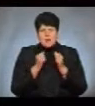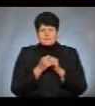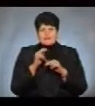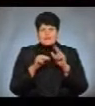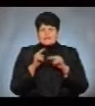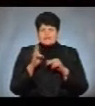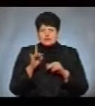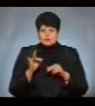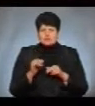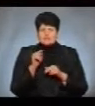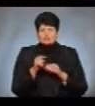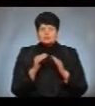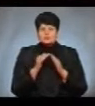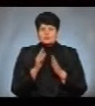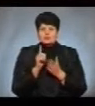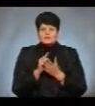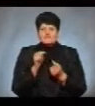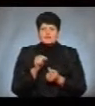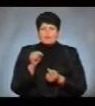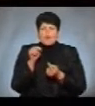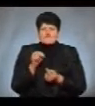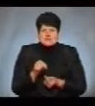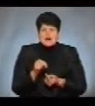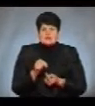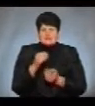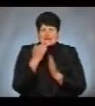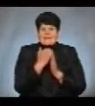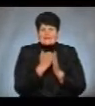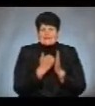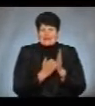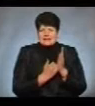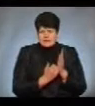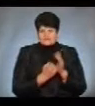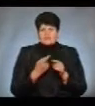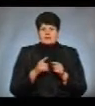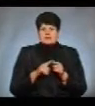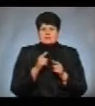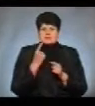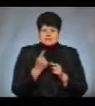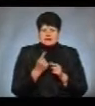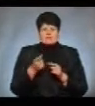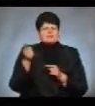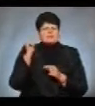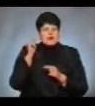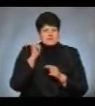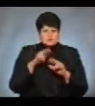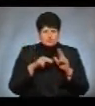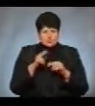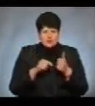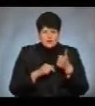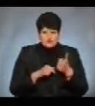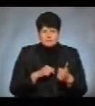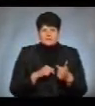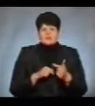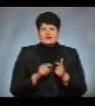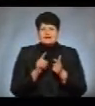це та будівля повинна відповідати певним критеріям. це давність забудови,